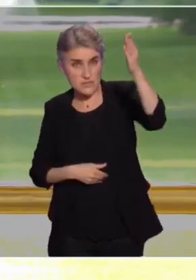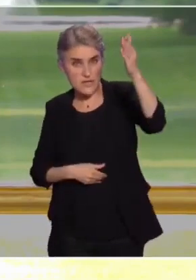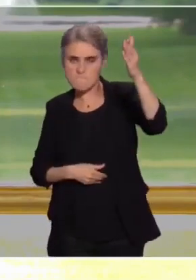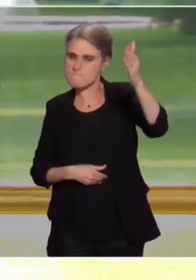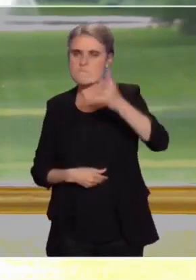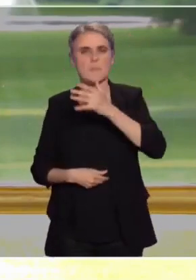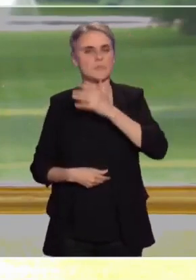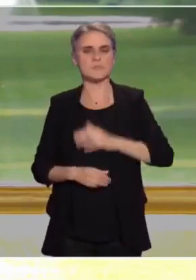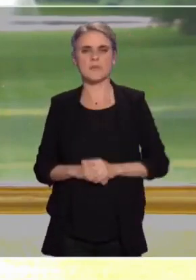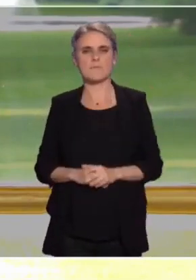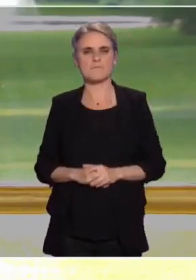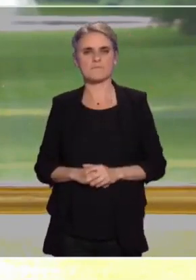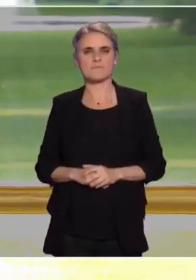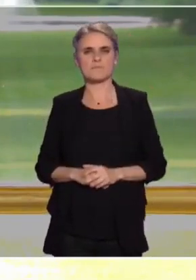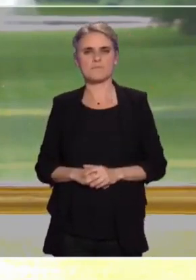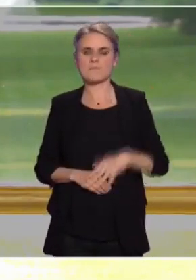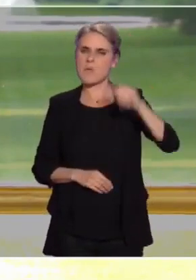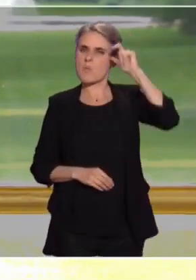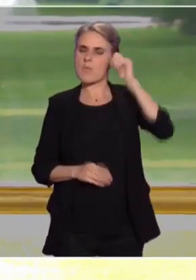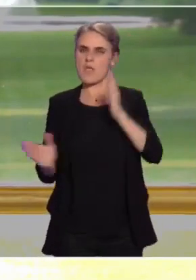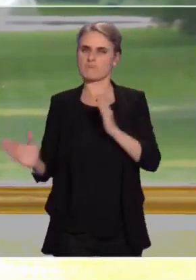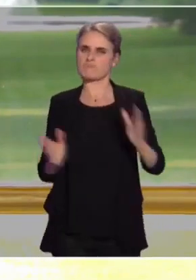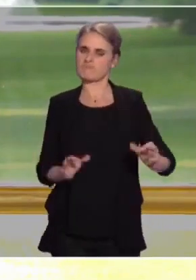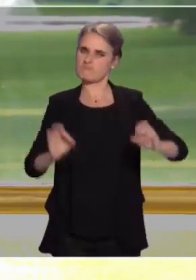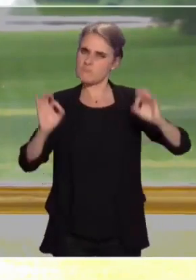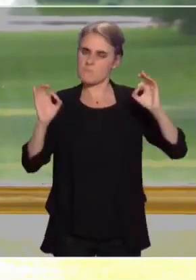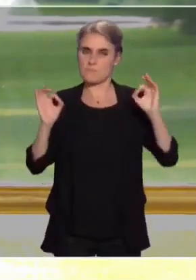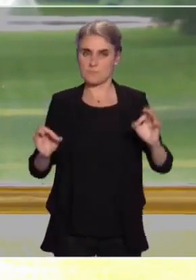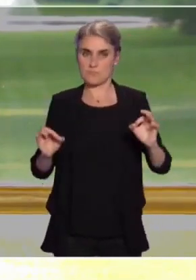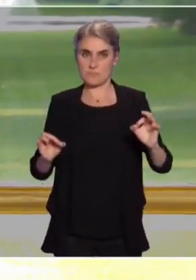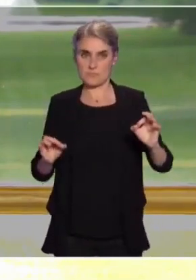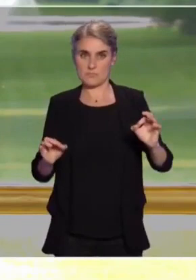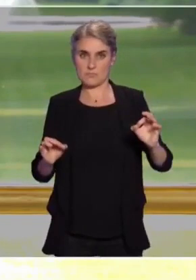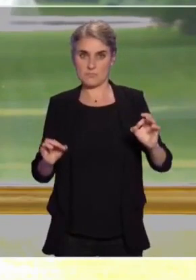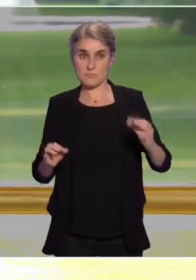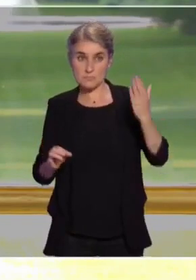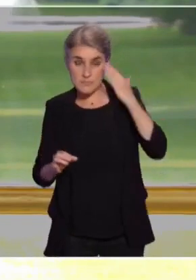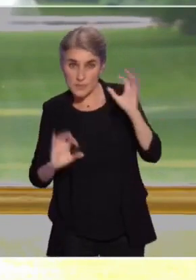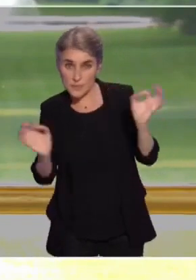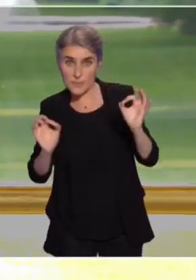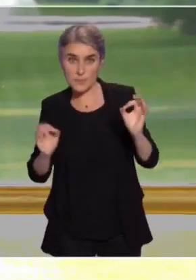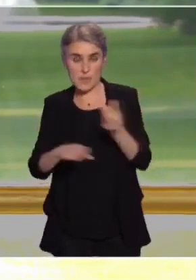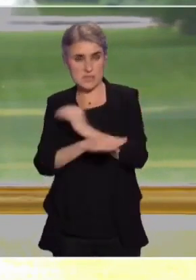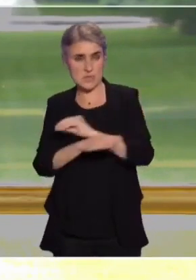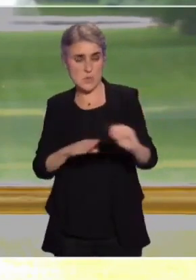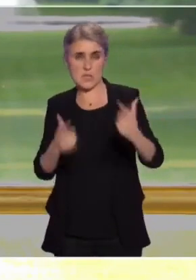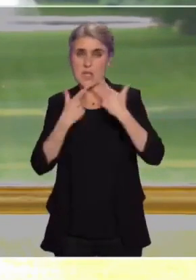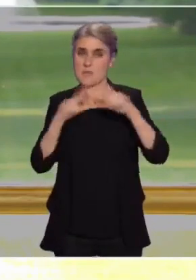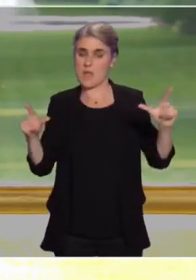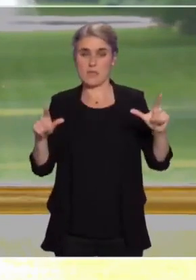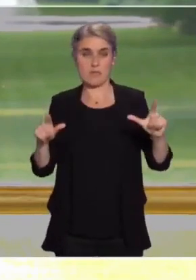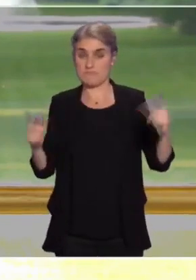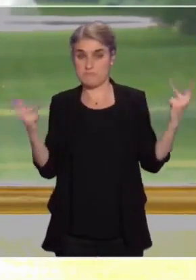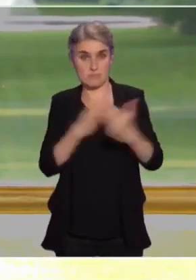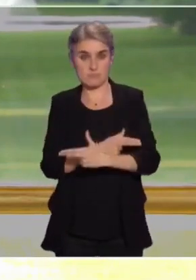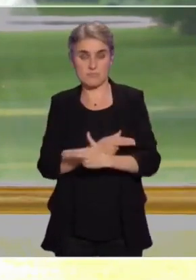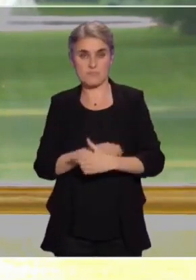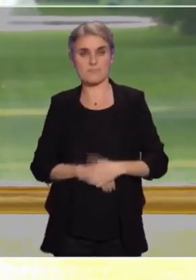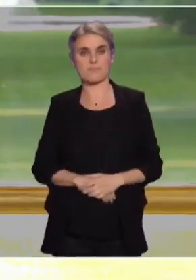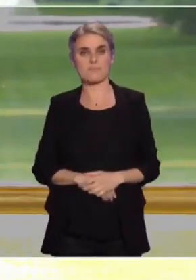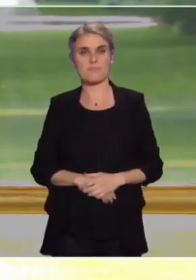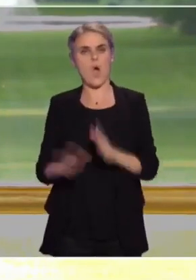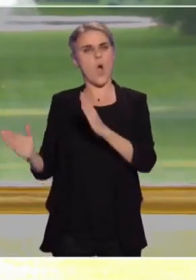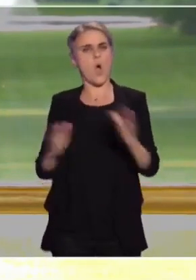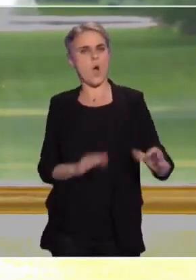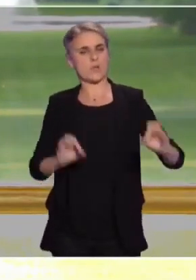ordre républicain il n'y a ni sécurité ni liberté cet ordre ce sont